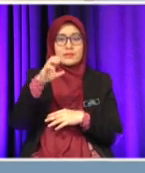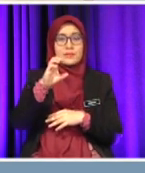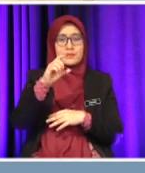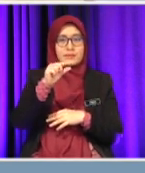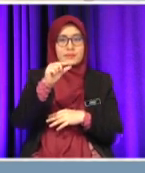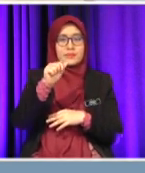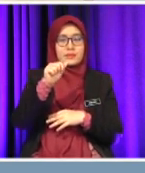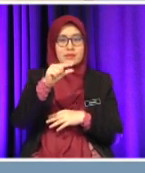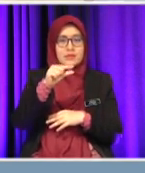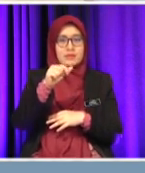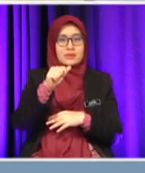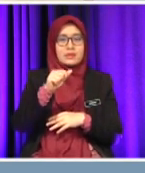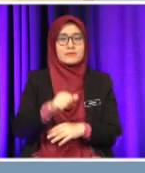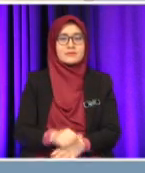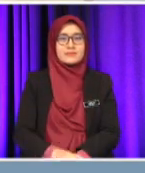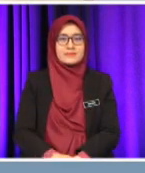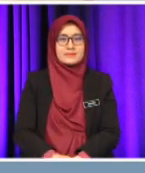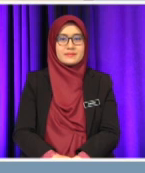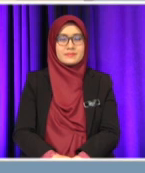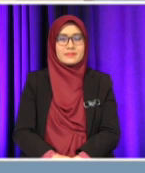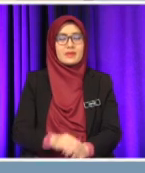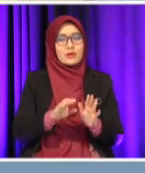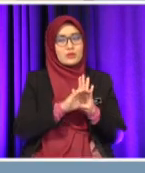yang senang keringatlah betul